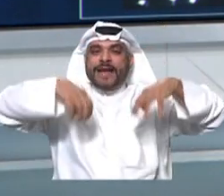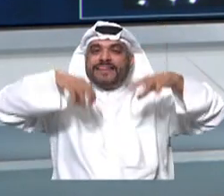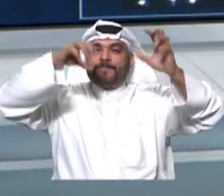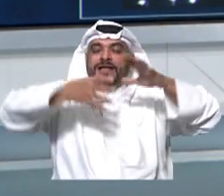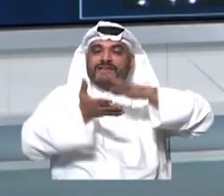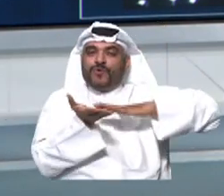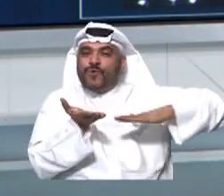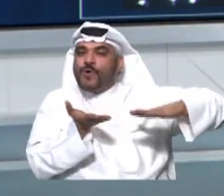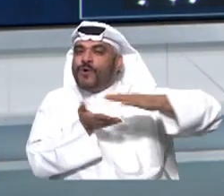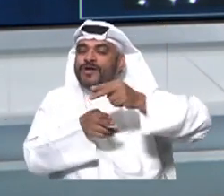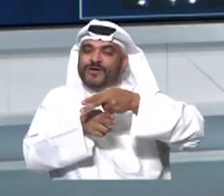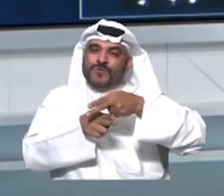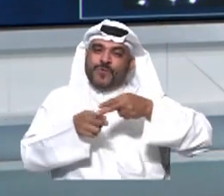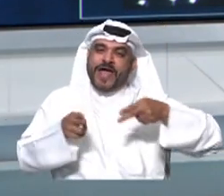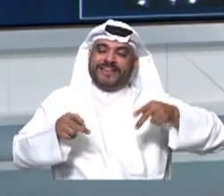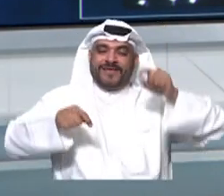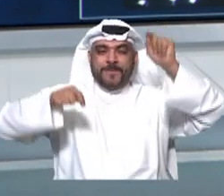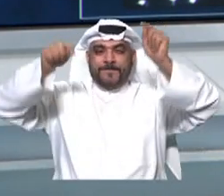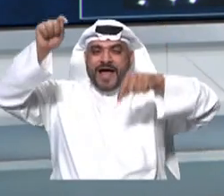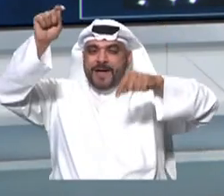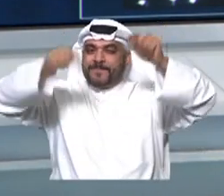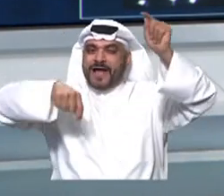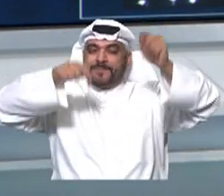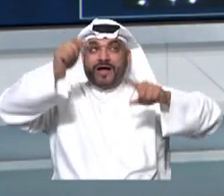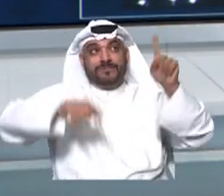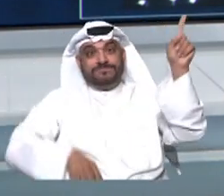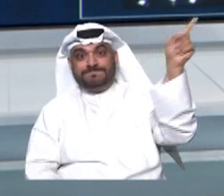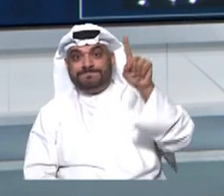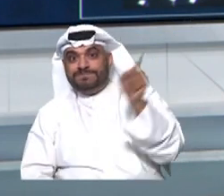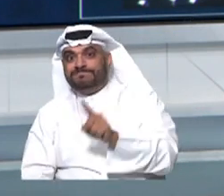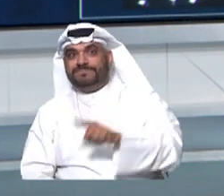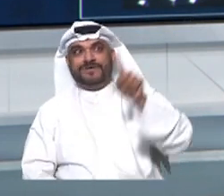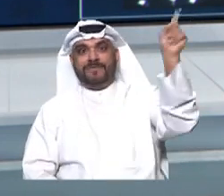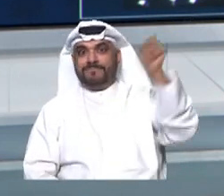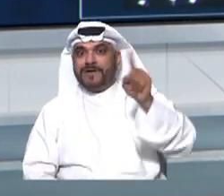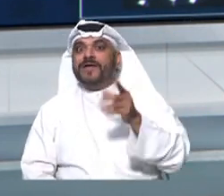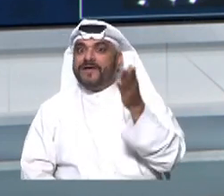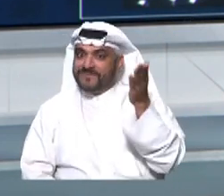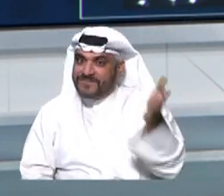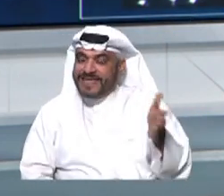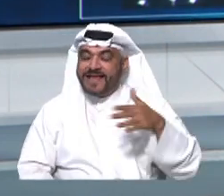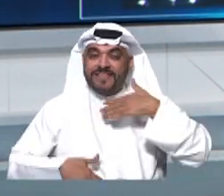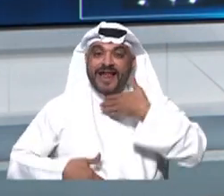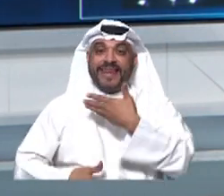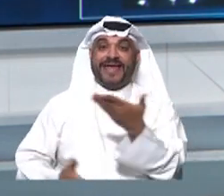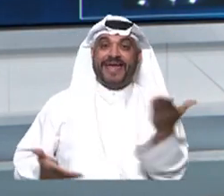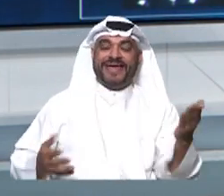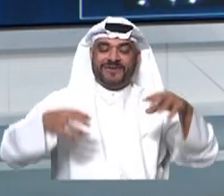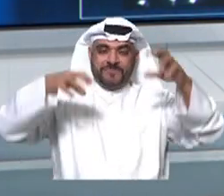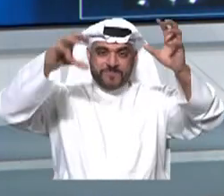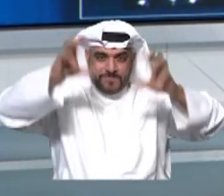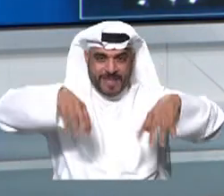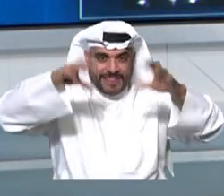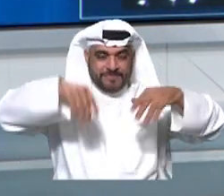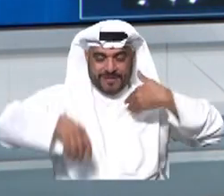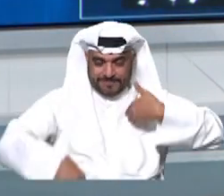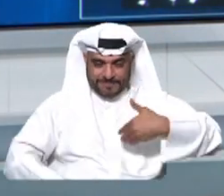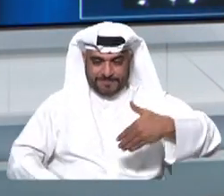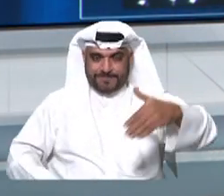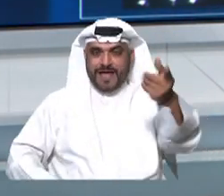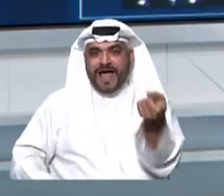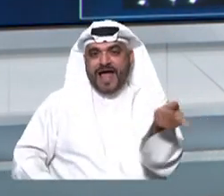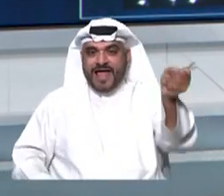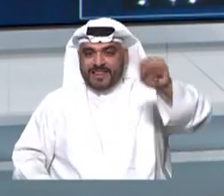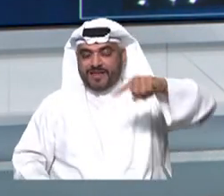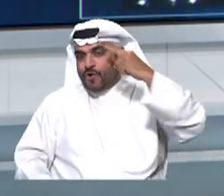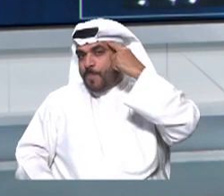الكويت، مناطق دولة الكويت كانت رعدية على بعض المناطق، وفرص أمطار الخير أعزائي المشاهدين مستمرة معانا إن شاء الله حتى يوم